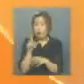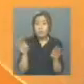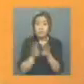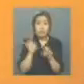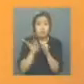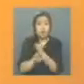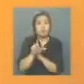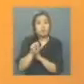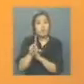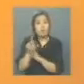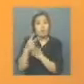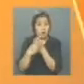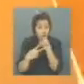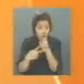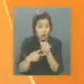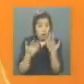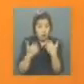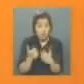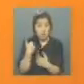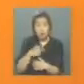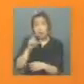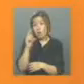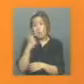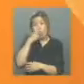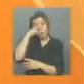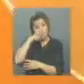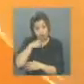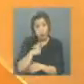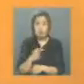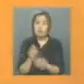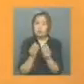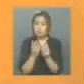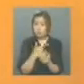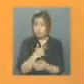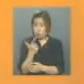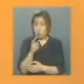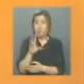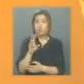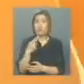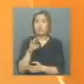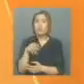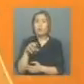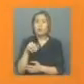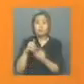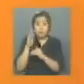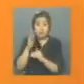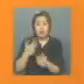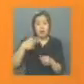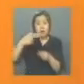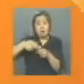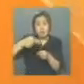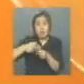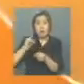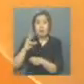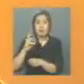1,725.30 ดอลลาร์ต่อ1ออนซ์ส่งผลให้ทองคำในบ้านเราค่ะทองรูปพรรณ 25,650 บาทราคาน้ำมันในเม็กซ์ปรับตัวลงมาเช่น